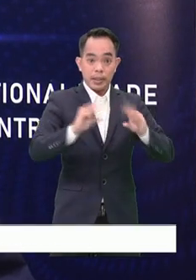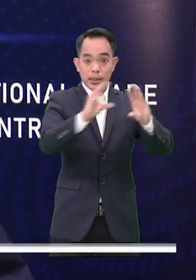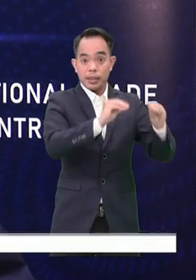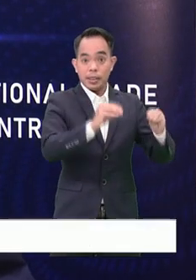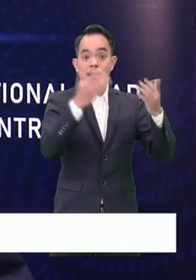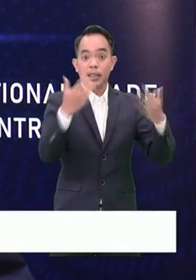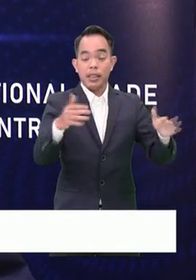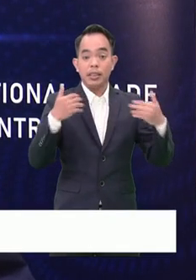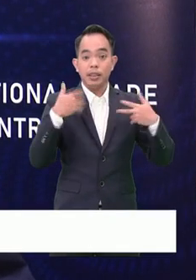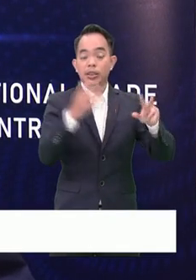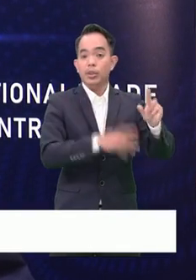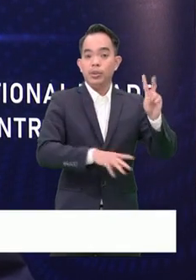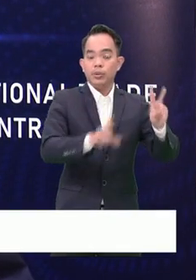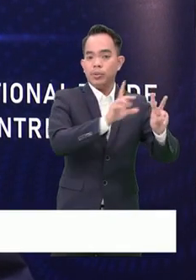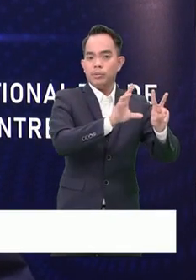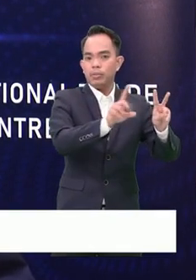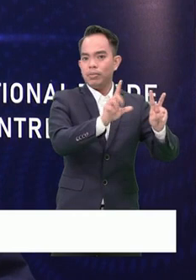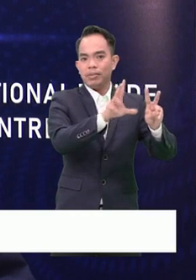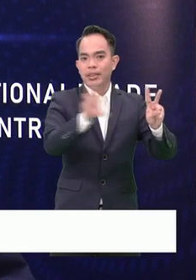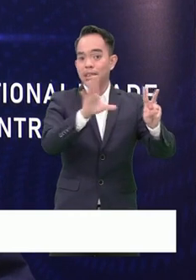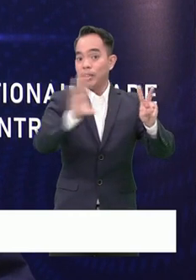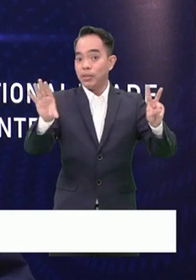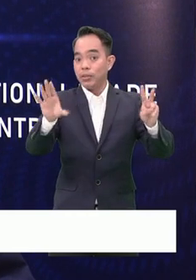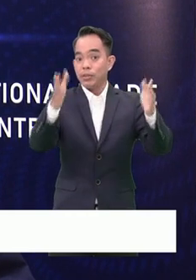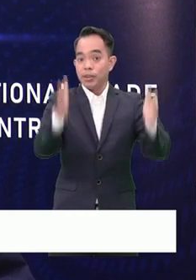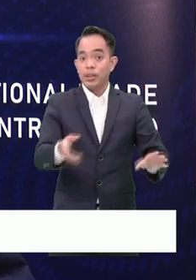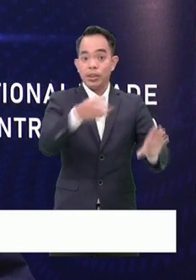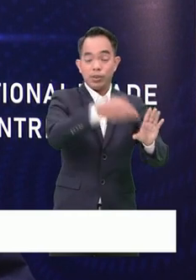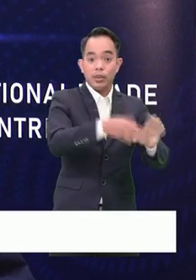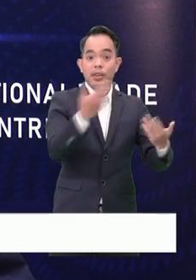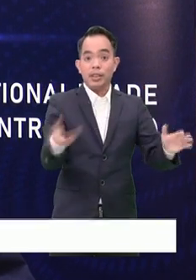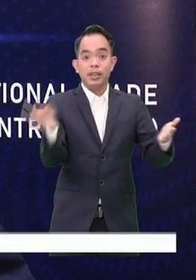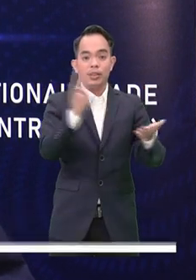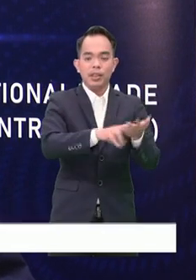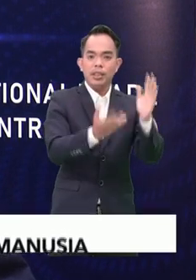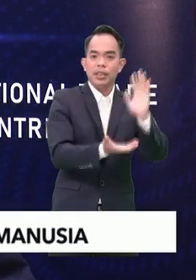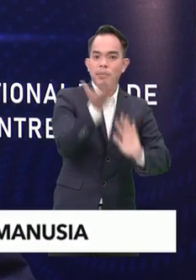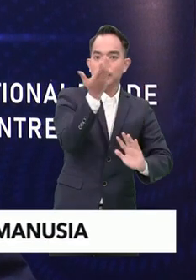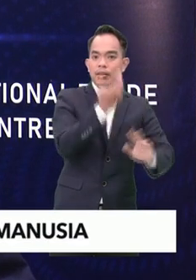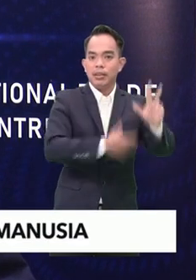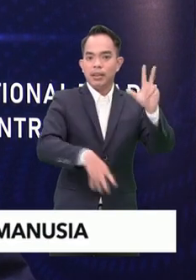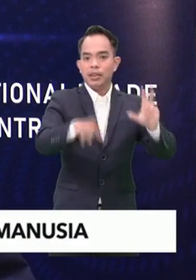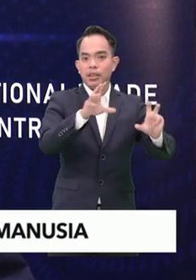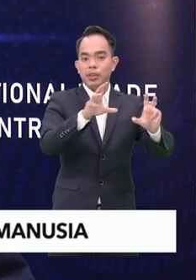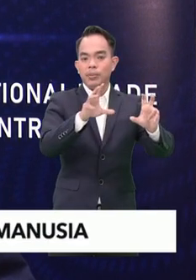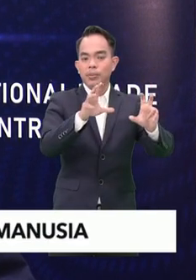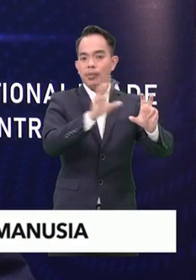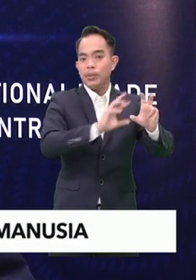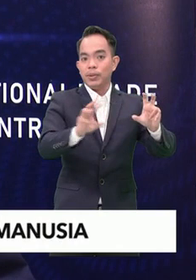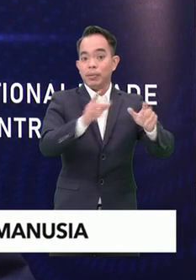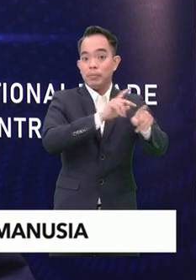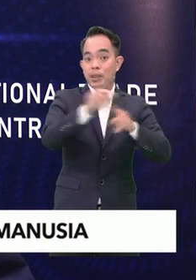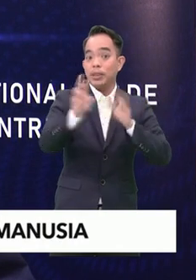2300 peserta yang telah mendaftar Kami mempunyai lebih daripada 30 pakarujuk dalam